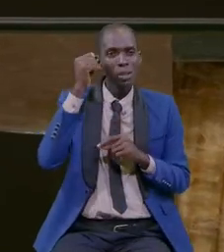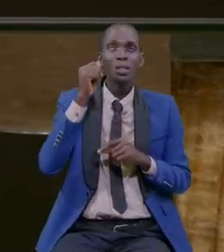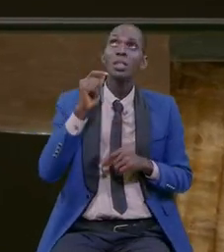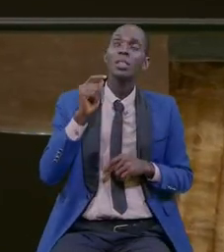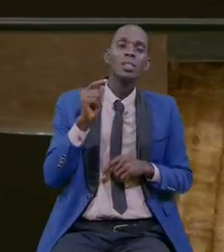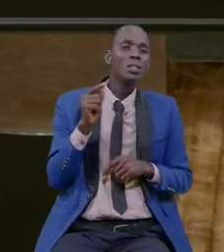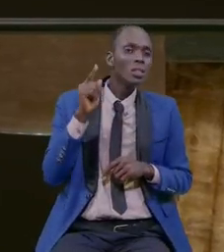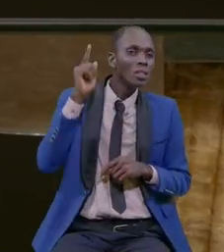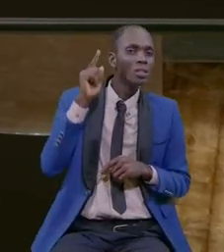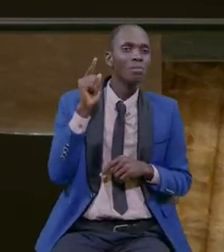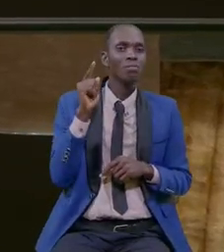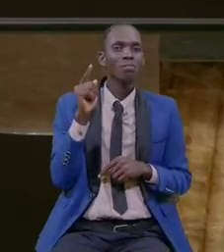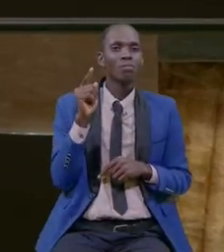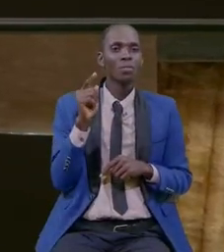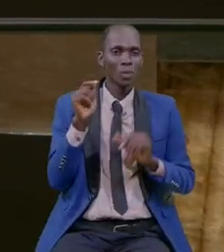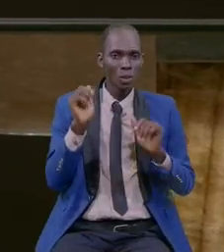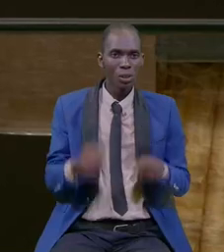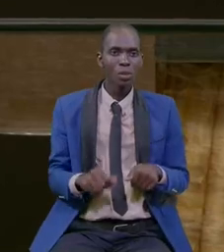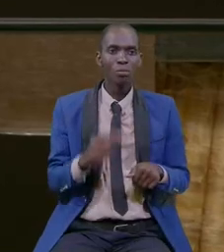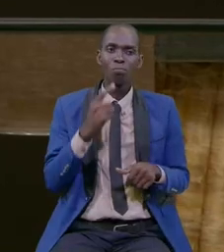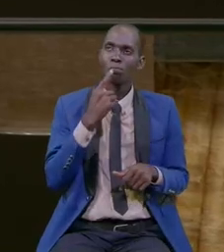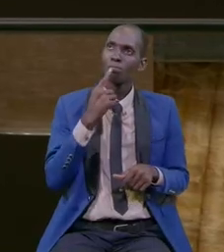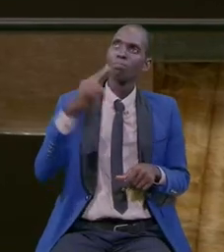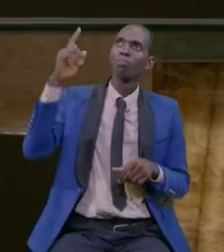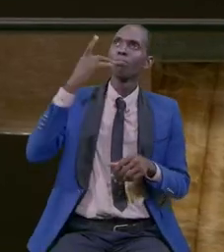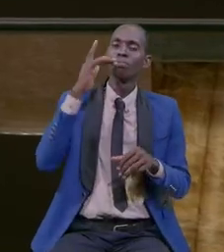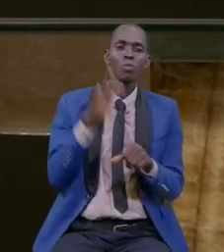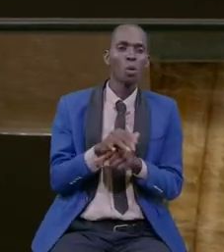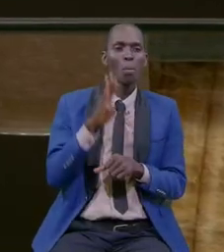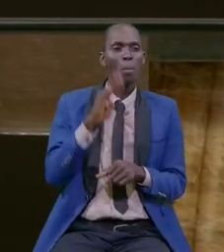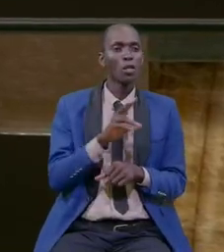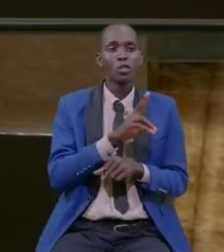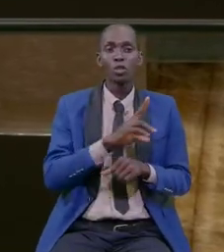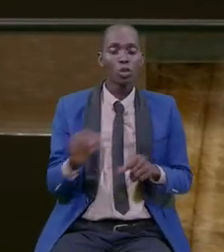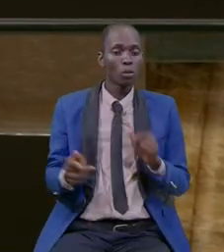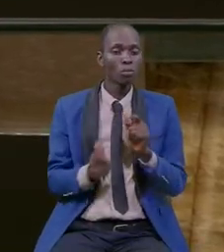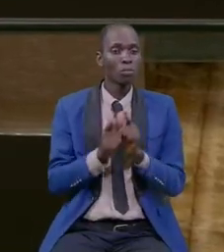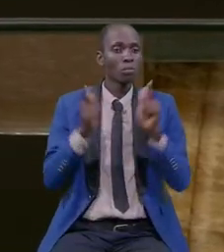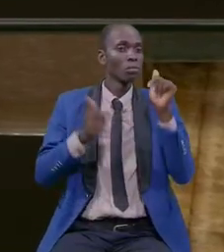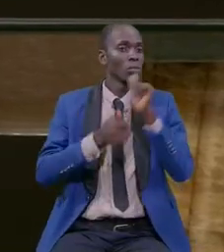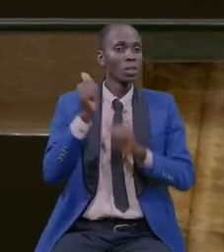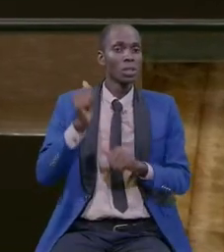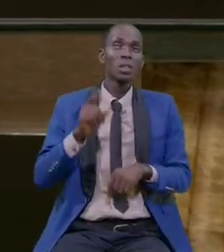jurer par un plus grand que lui il jura par